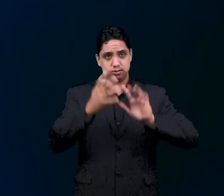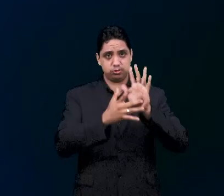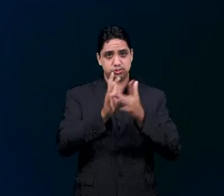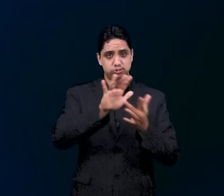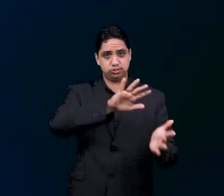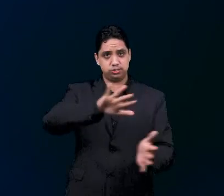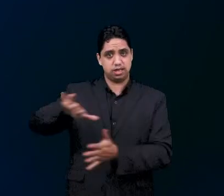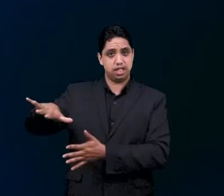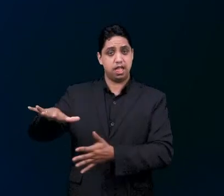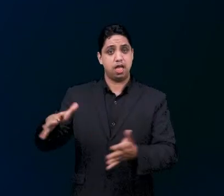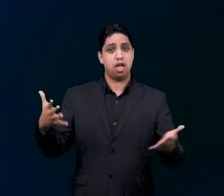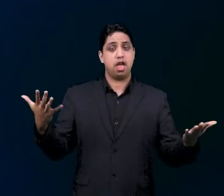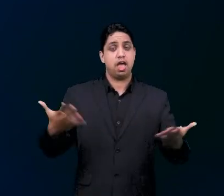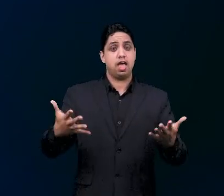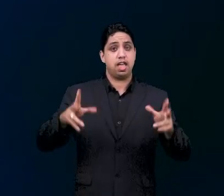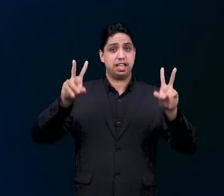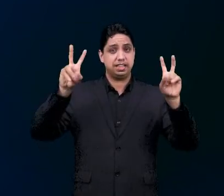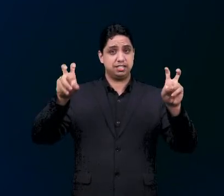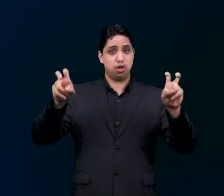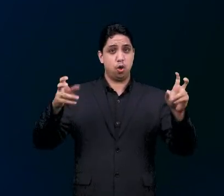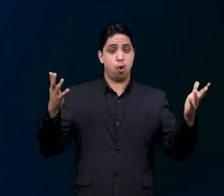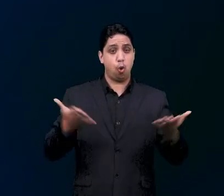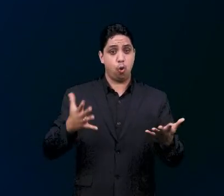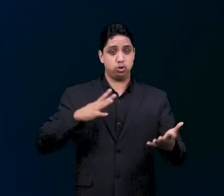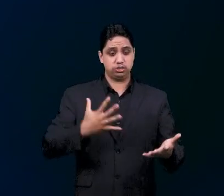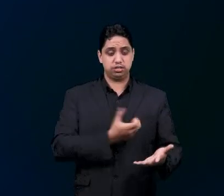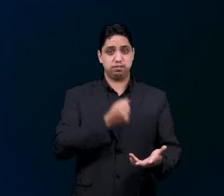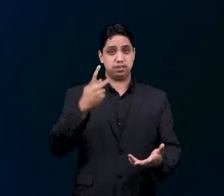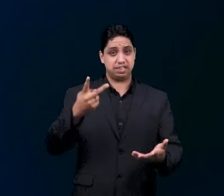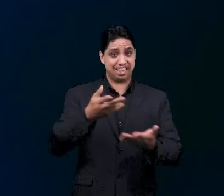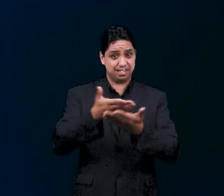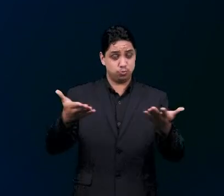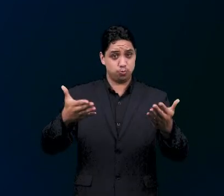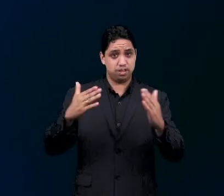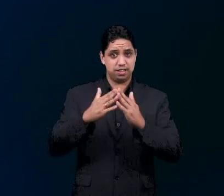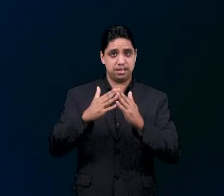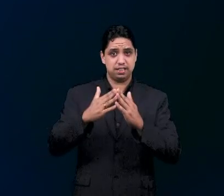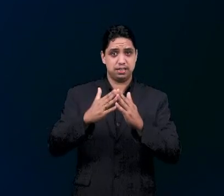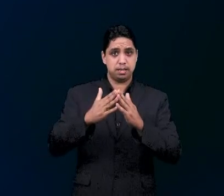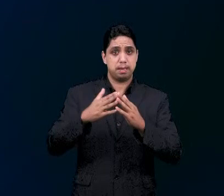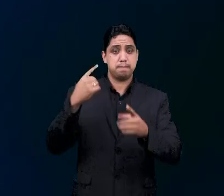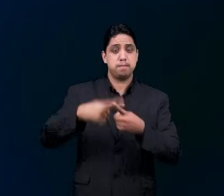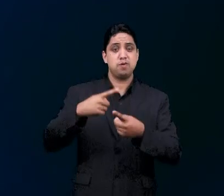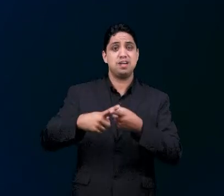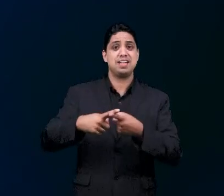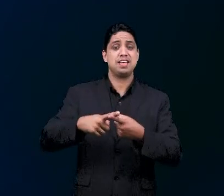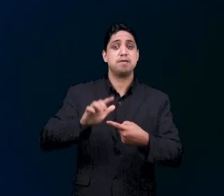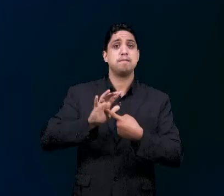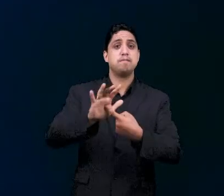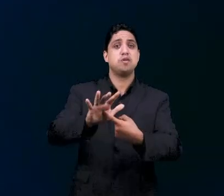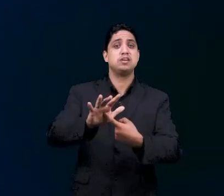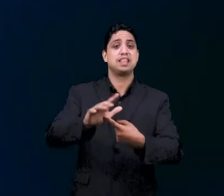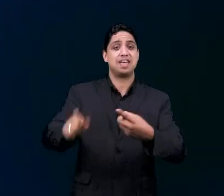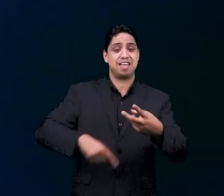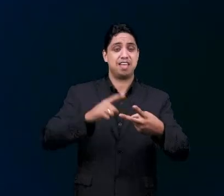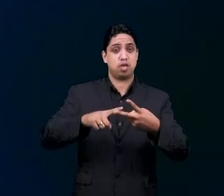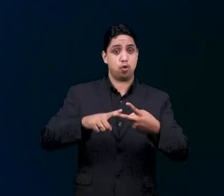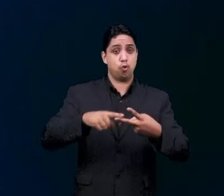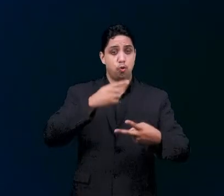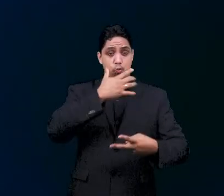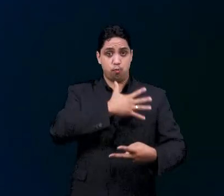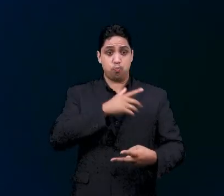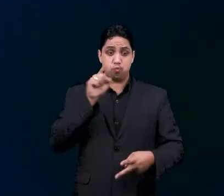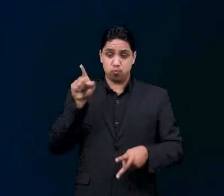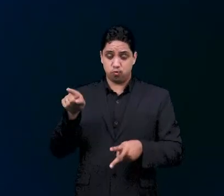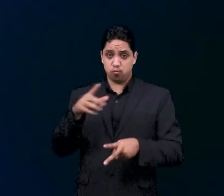expressions aujourd'hui le salut est venu dans cette maison, car celui-ci est le fils d'Abraham et